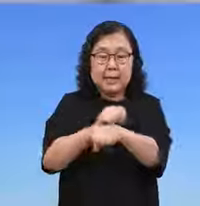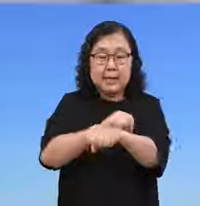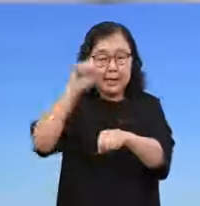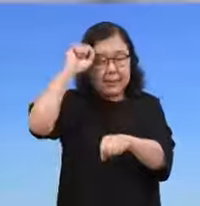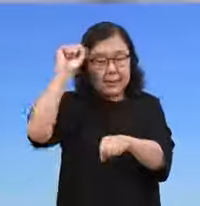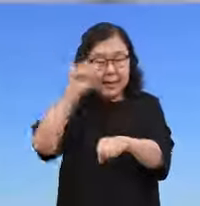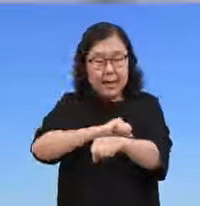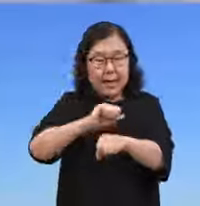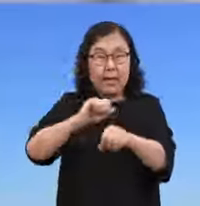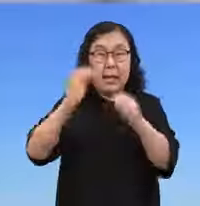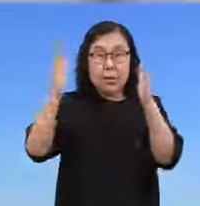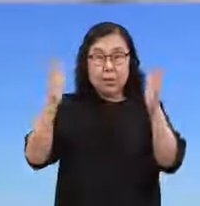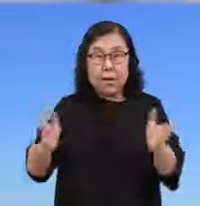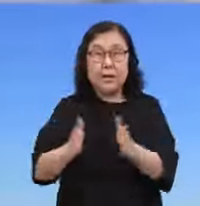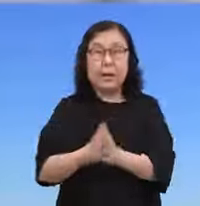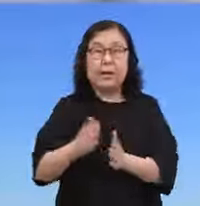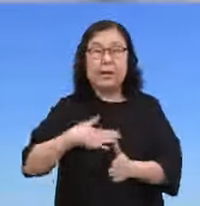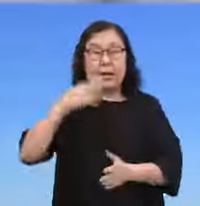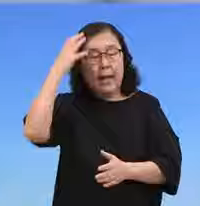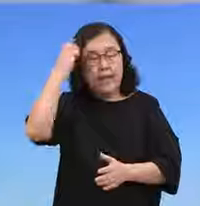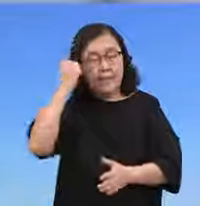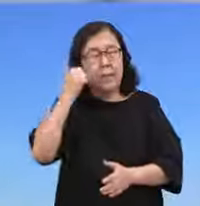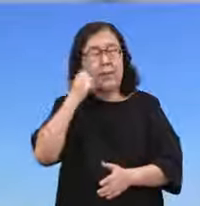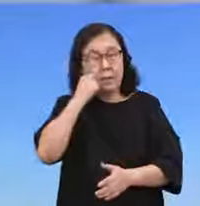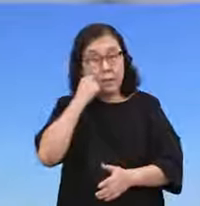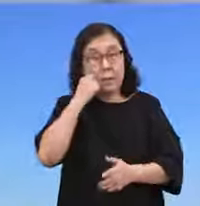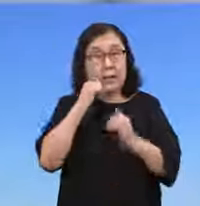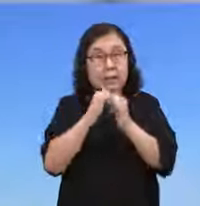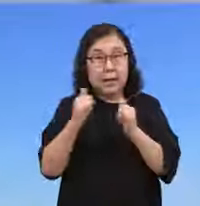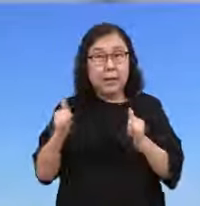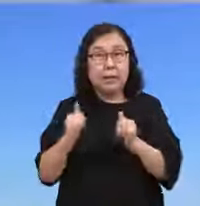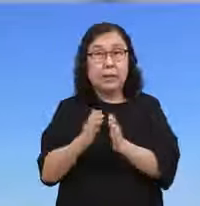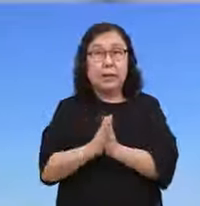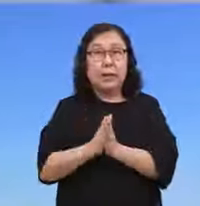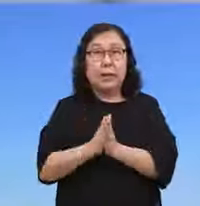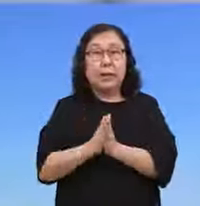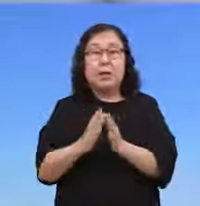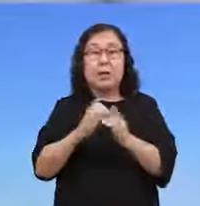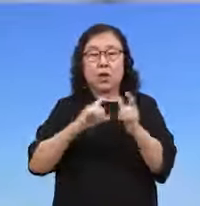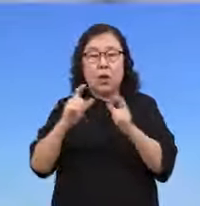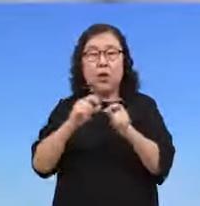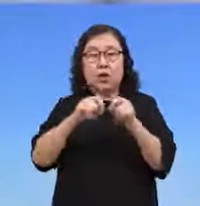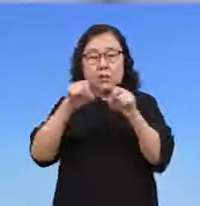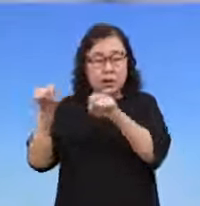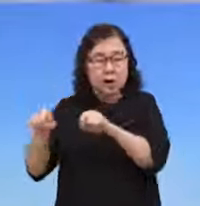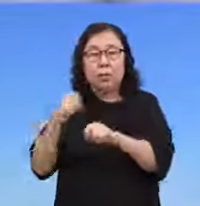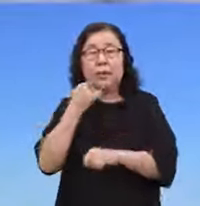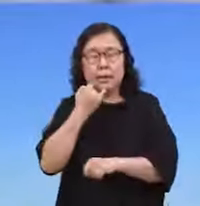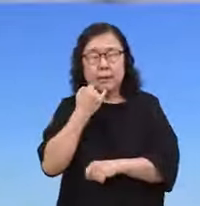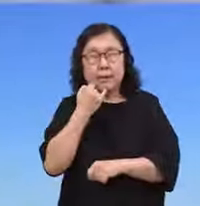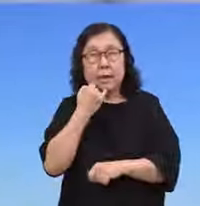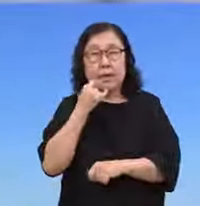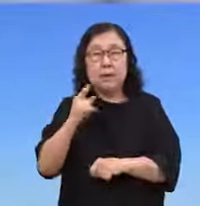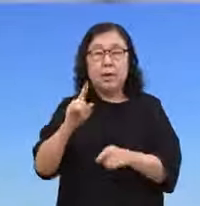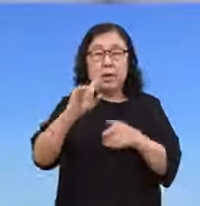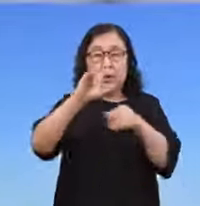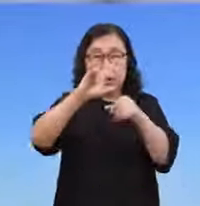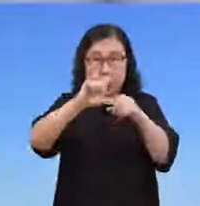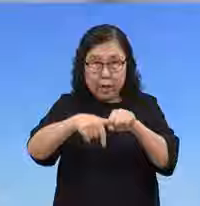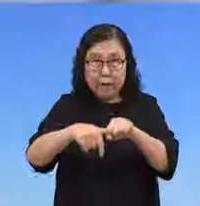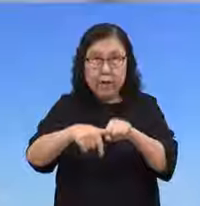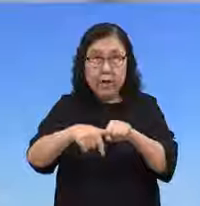기간 동안에 혹은 나는 잘 암기가 안 됩니다 하는 분들은 한두 주 더 연장을 하더라도 이번